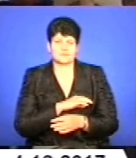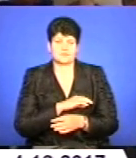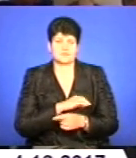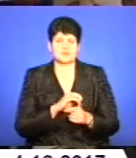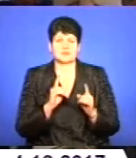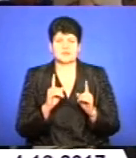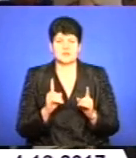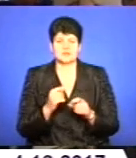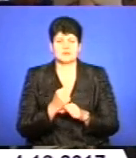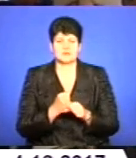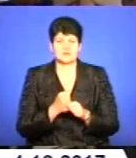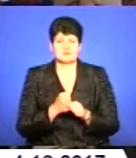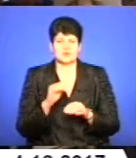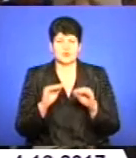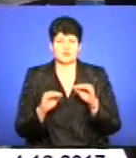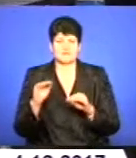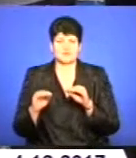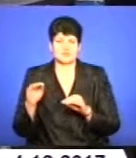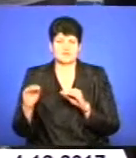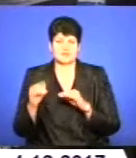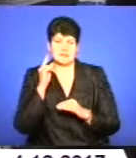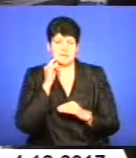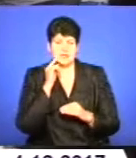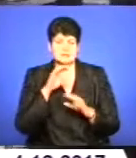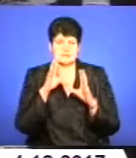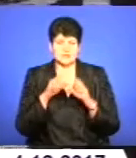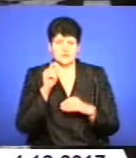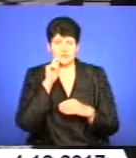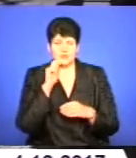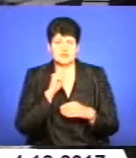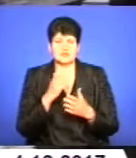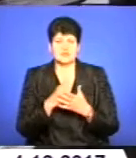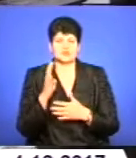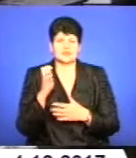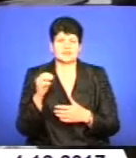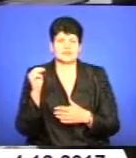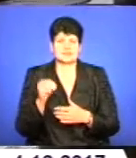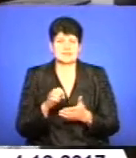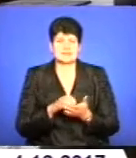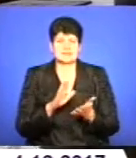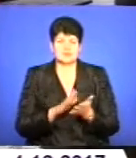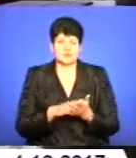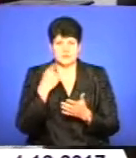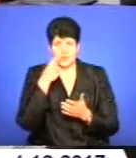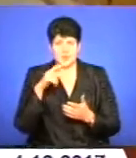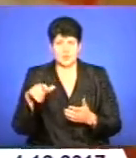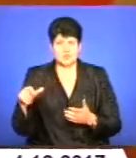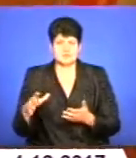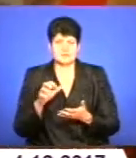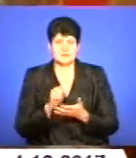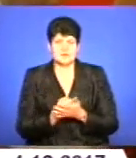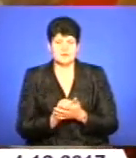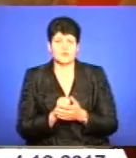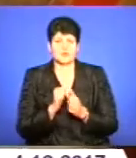Виключно тільки доробивши, розфасовавши мед. Загалом в Україні майже 400 тисяч офіційно зареєстрованих осіб займаються бджільництвом.